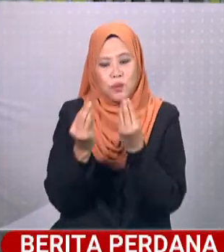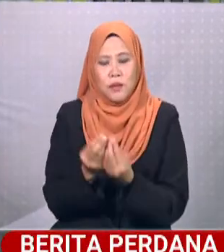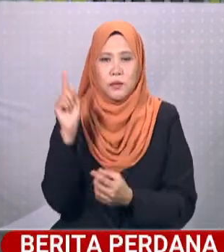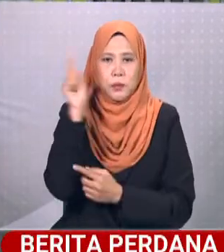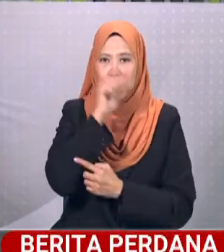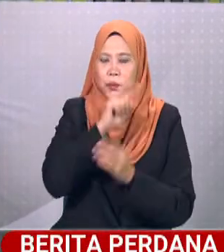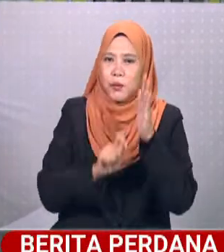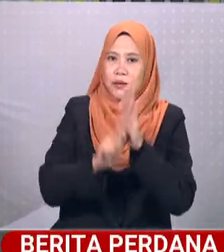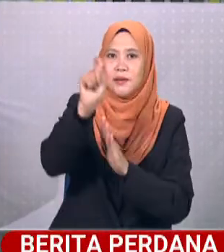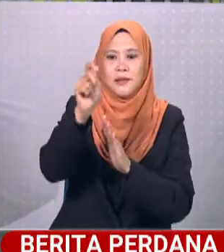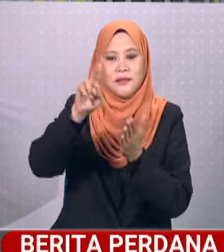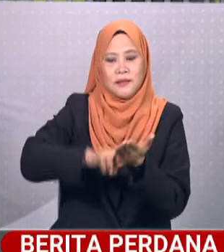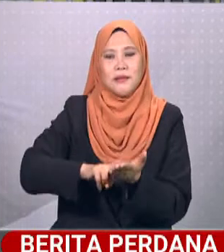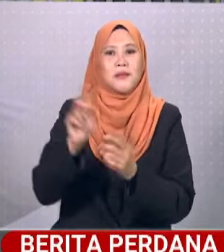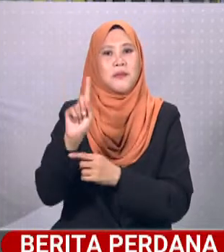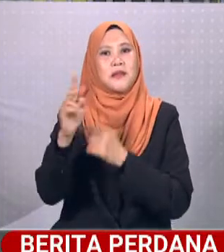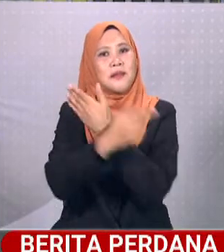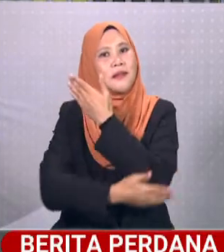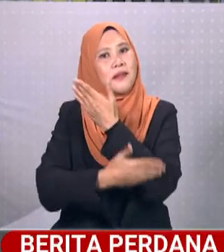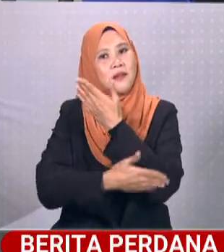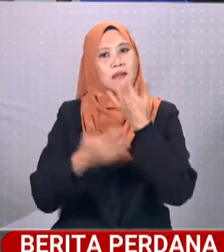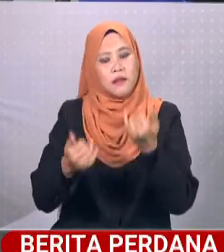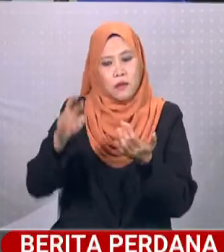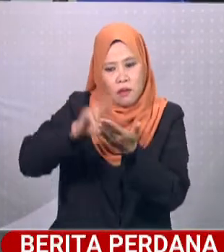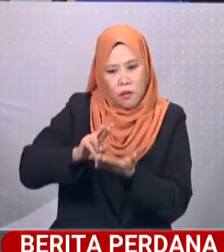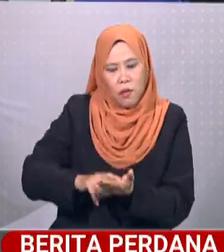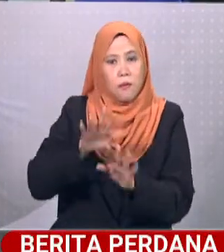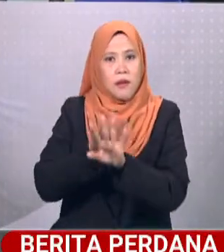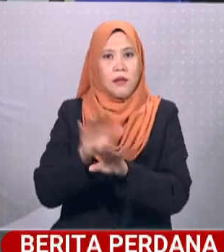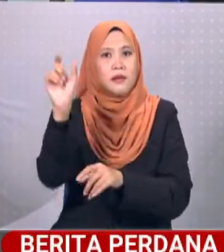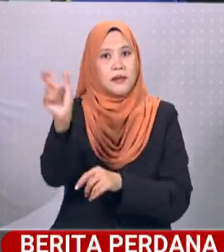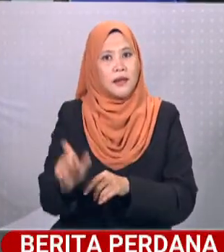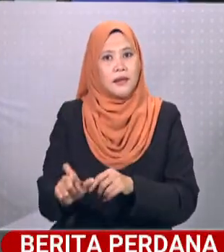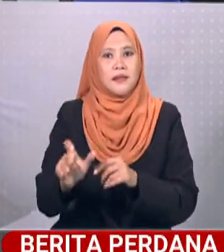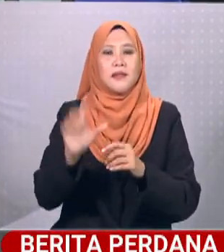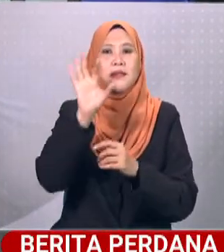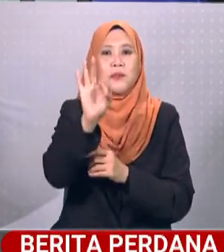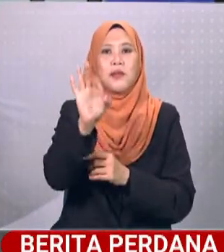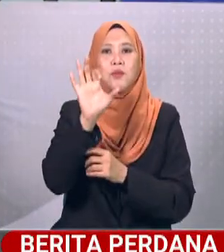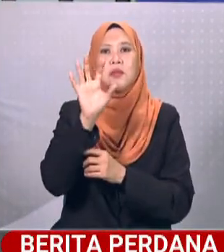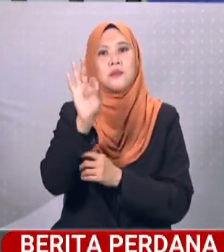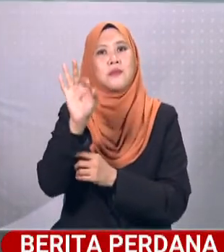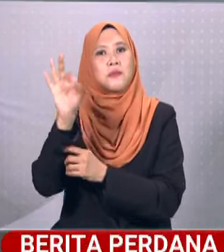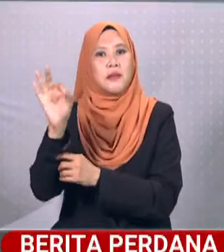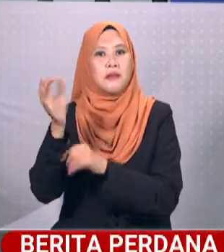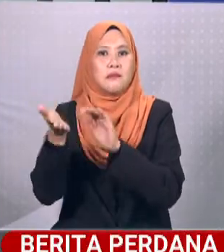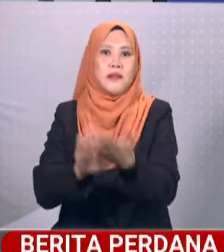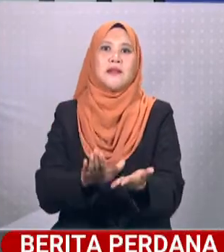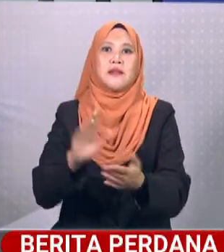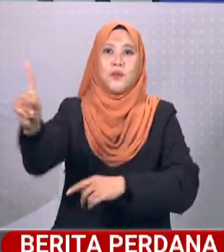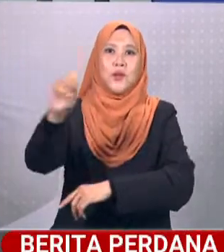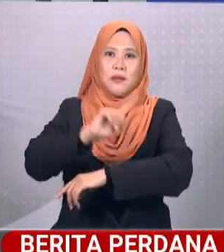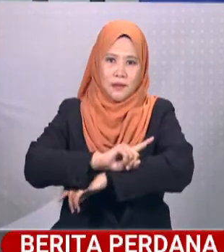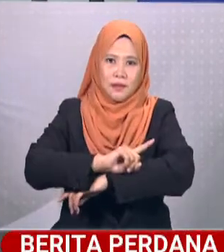pernah dicatat di mana-mana negara. Rekod kematian teramai sebelum ini di Itali dengan 969 kematian